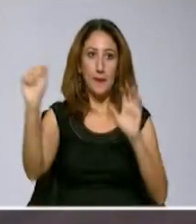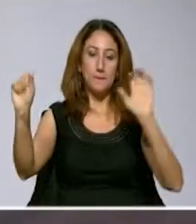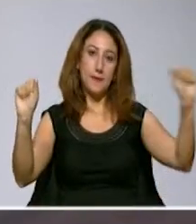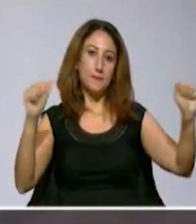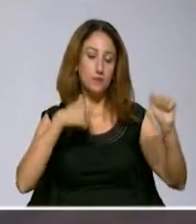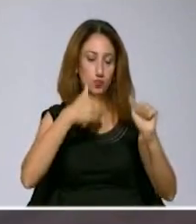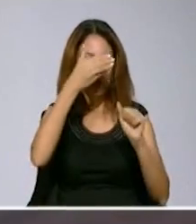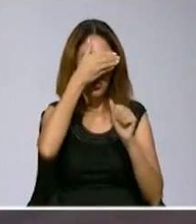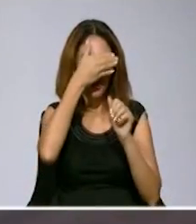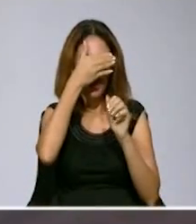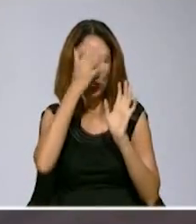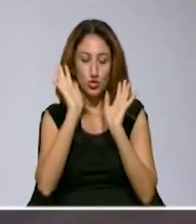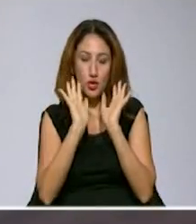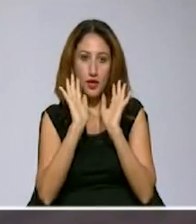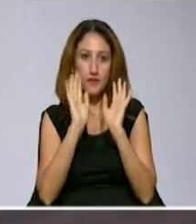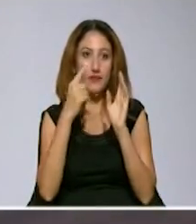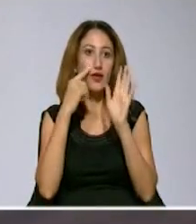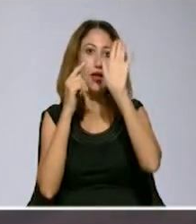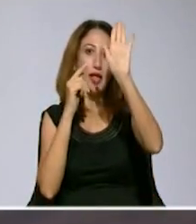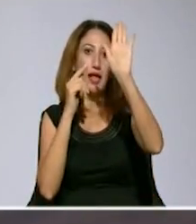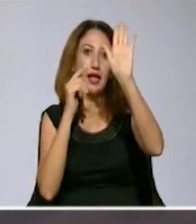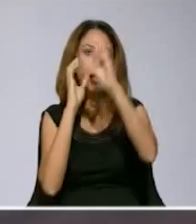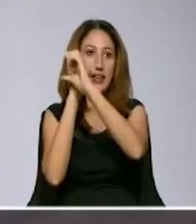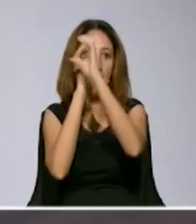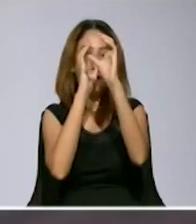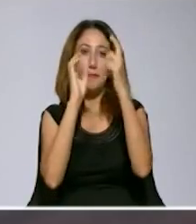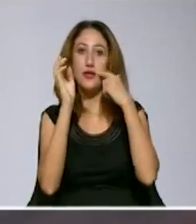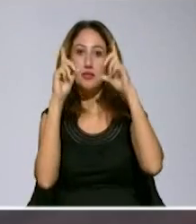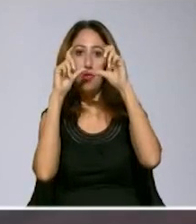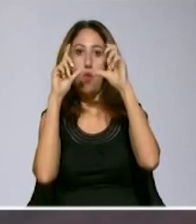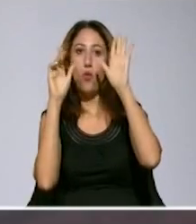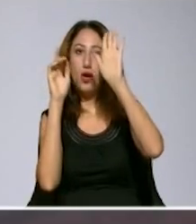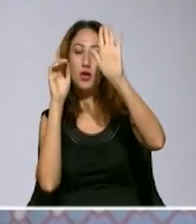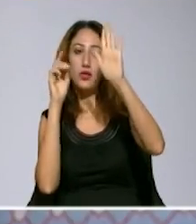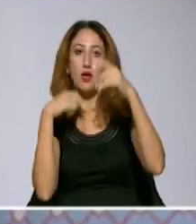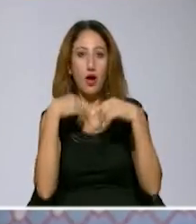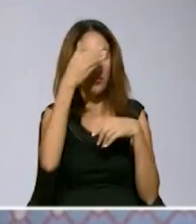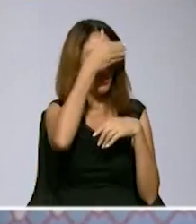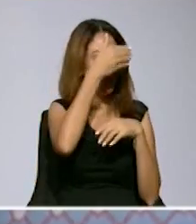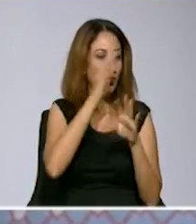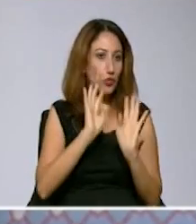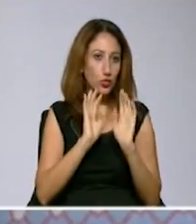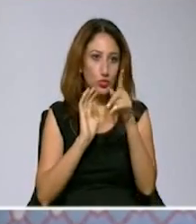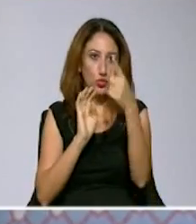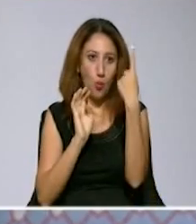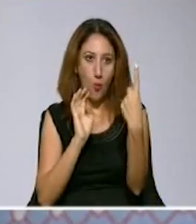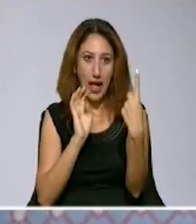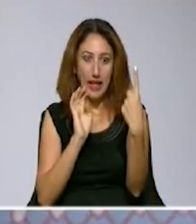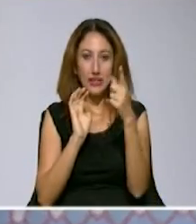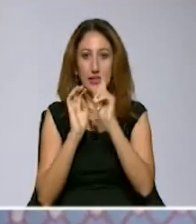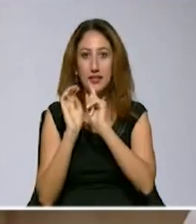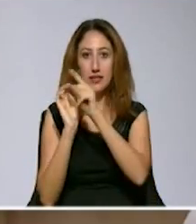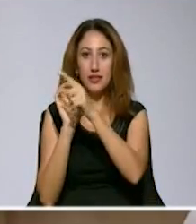اشوفهم. شايفين الكاميرا فين؟ فين انهي كاميرا؟ اهي. خلاص من غير ما انا ما اشوفه اهو.